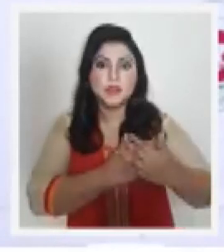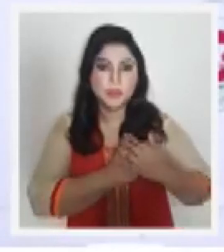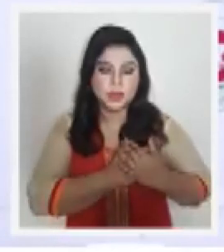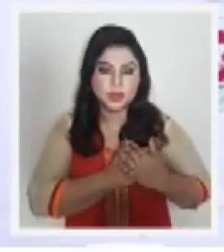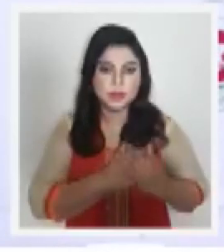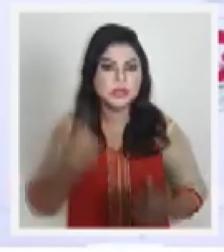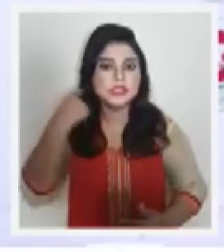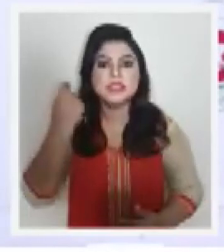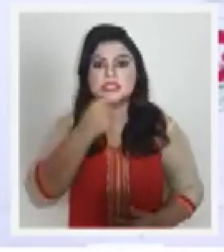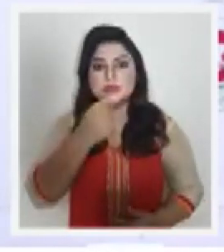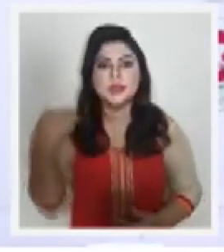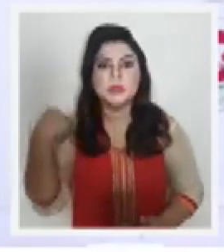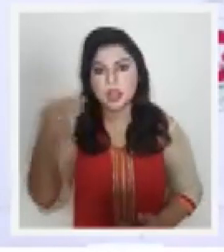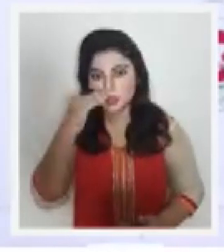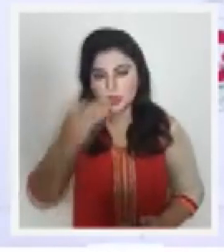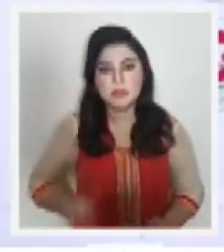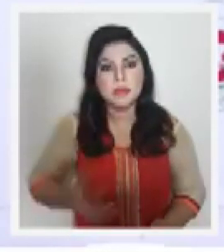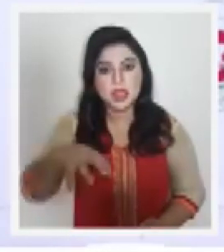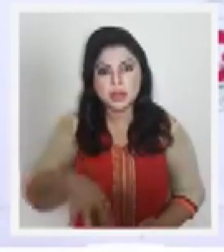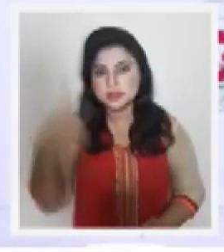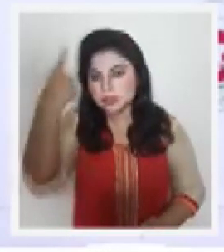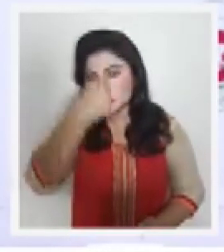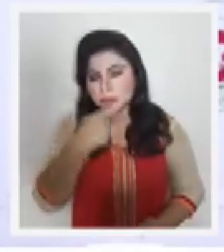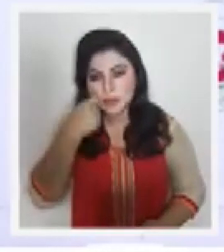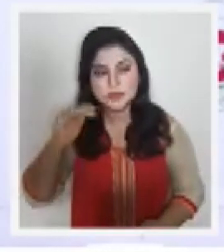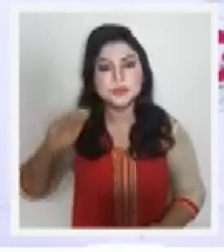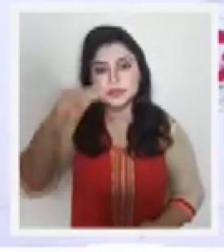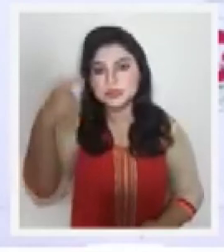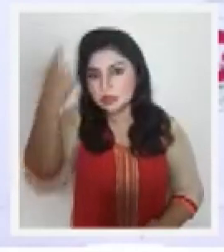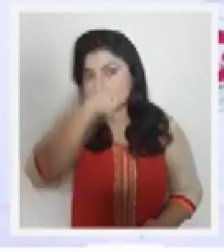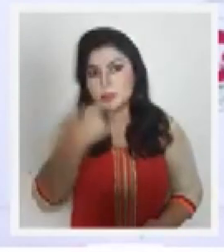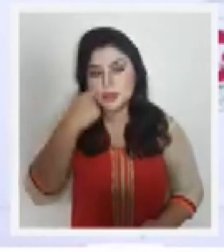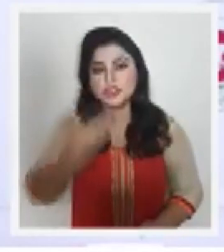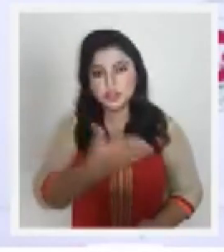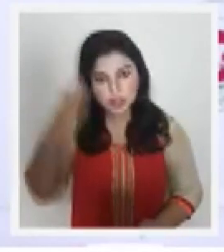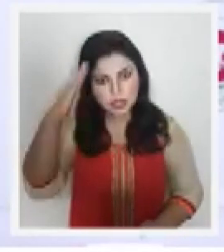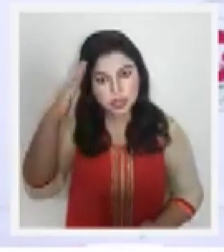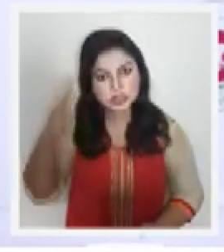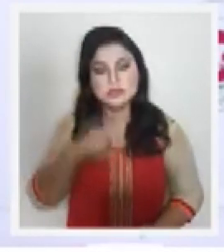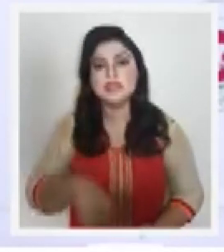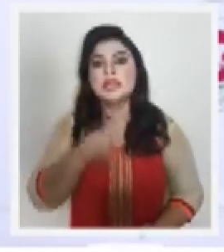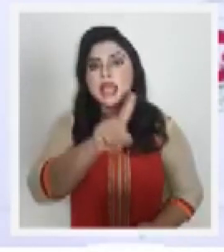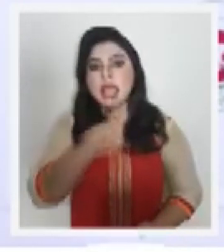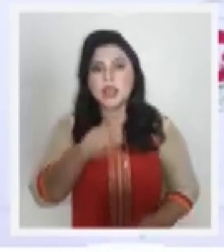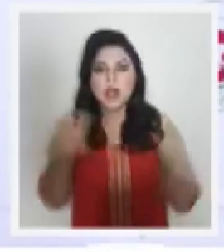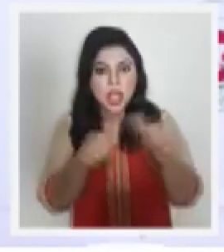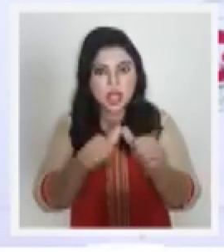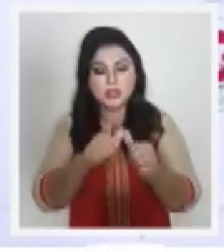প্রিয় সাংবাদিক ভাই ও বোনেরা, সম্মানিত দর্শক শ্রোতাবৃন্দ, দেশবাসী এবং প্রবাসী ভাই ও বোনেরা, আসসালামু আলাইকুম।